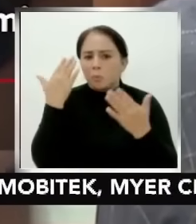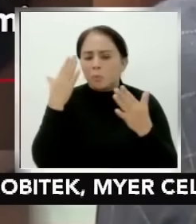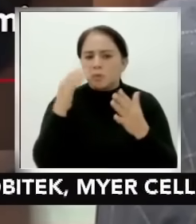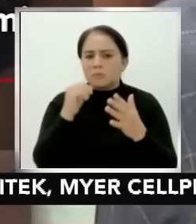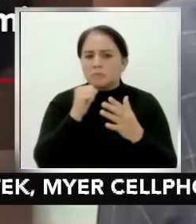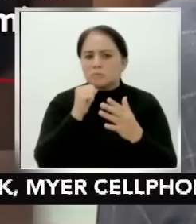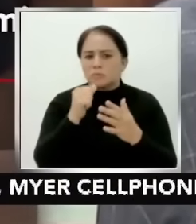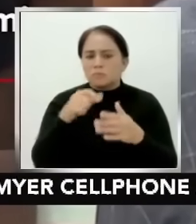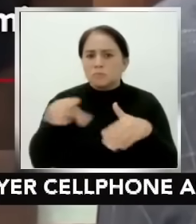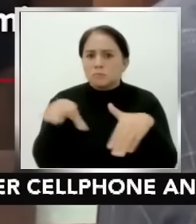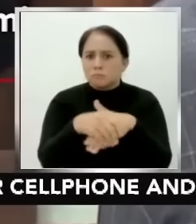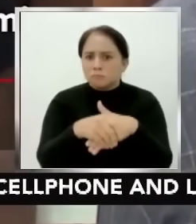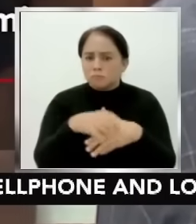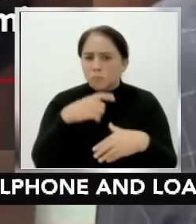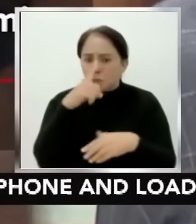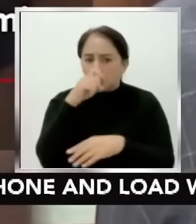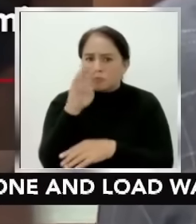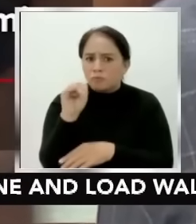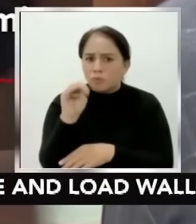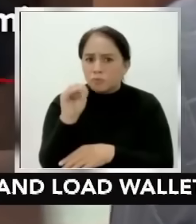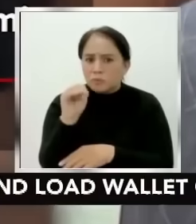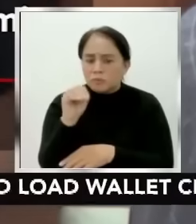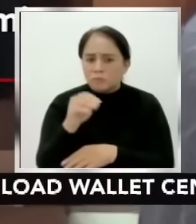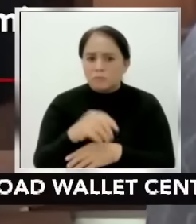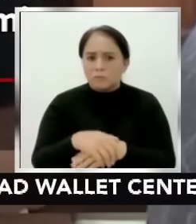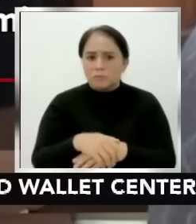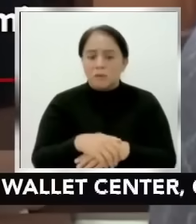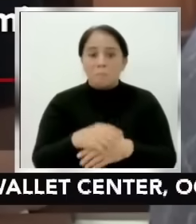akong edad, inja 18 so agi Paris.